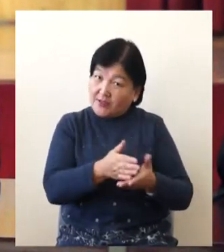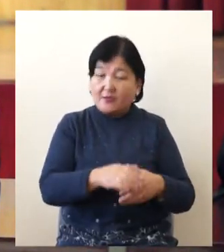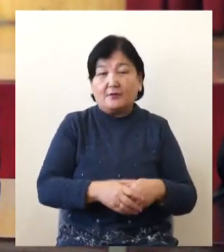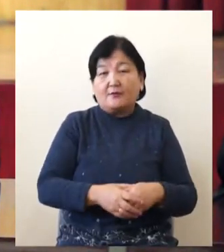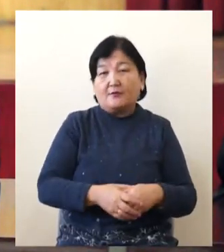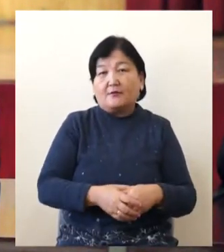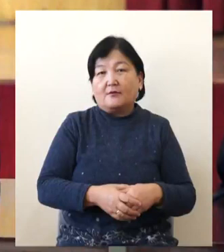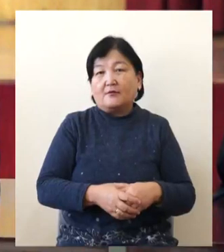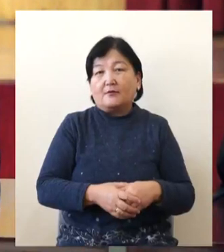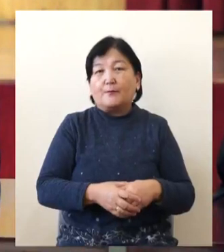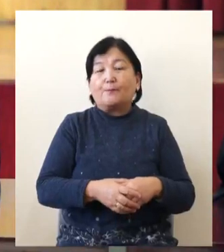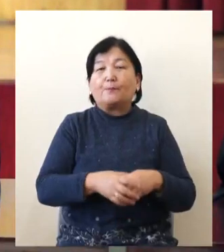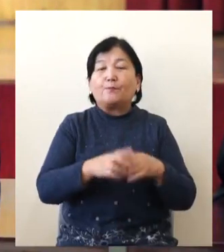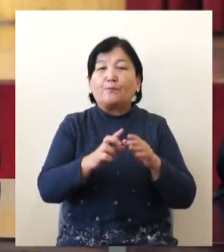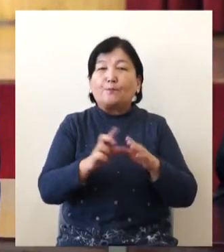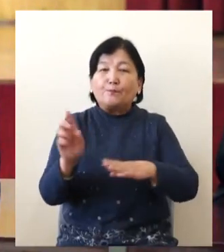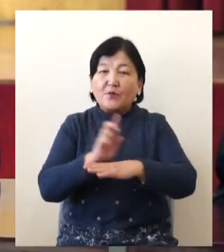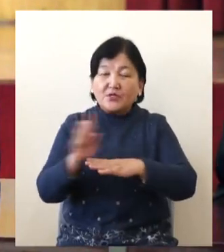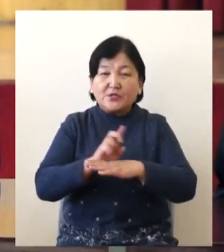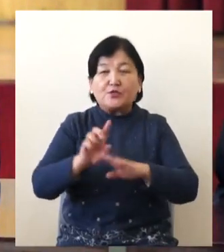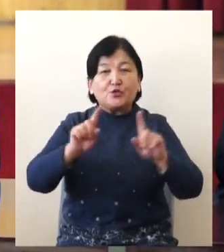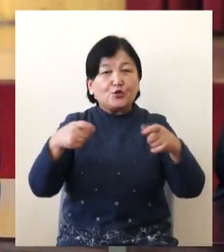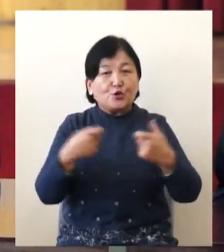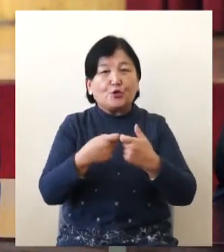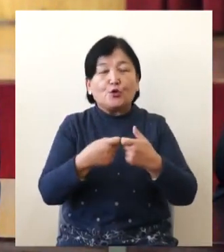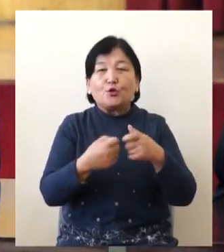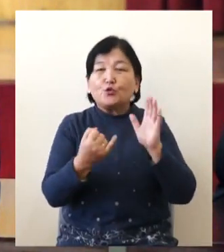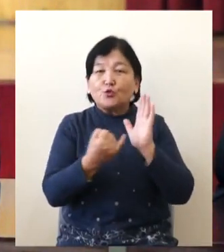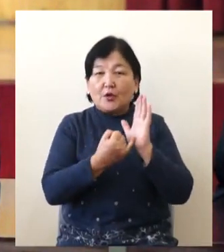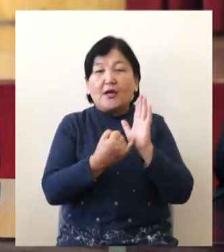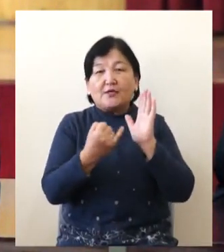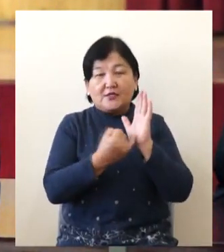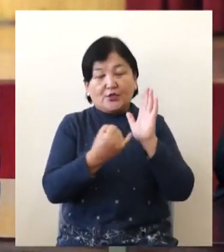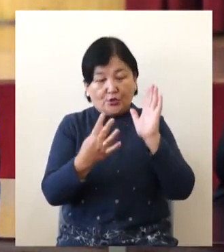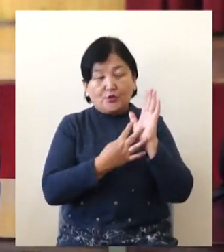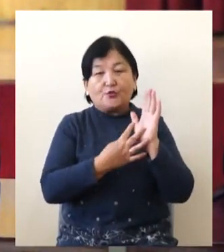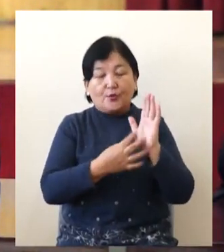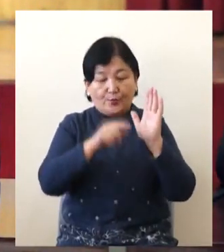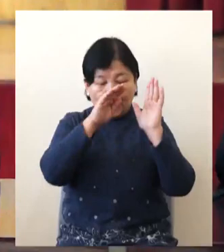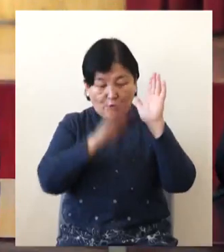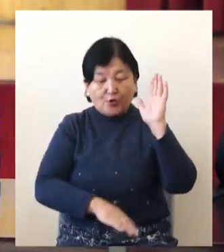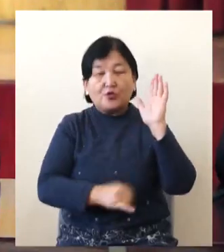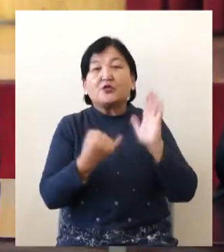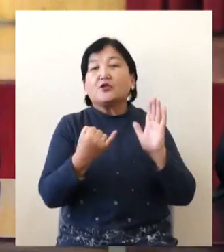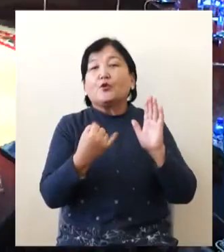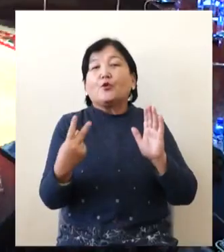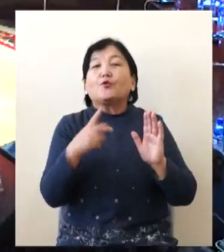Ц бизнесийн зохицуулалтаар 6.69 буюу 62 дугаар байр гэж үнэлсэн